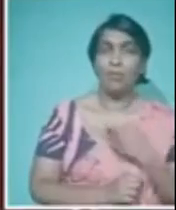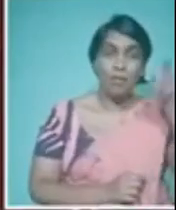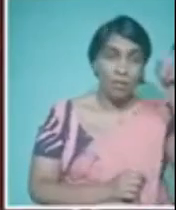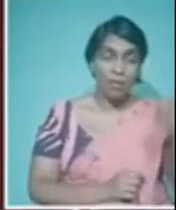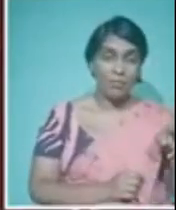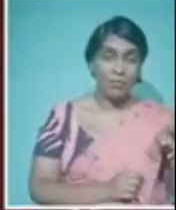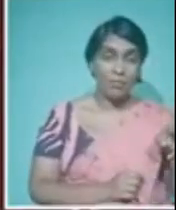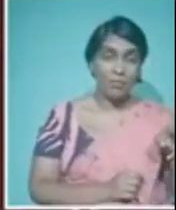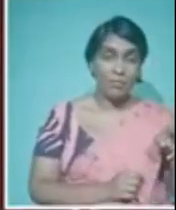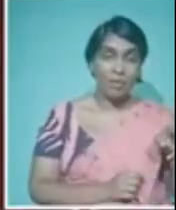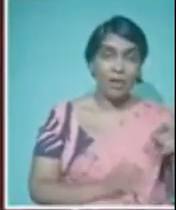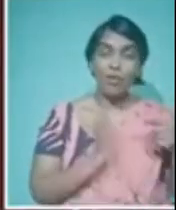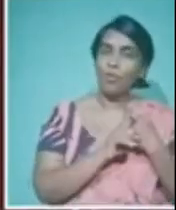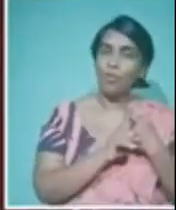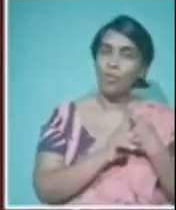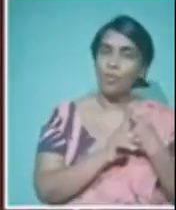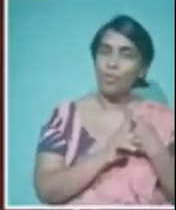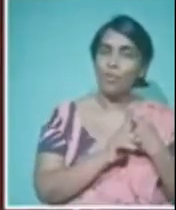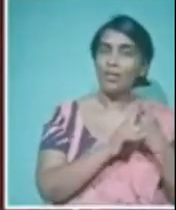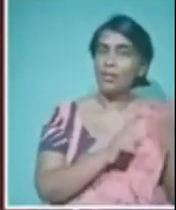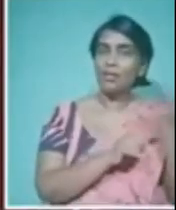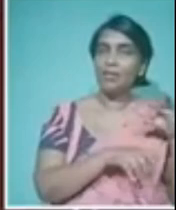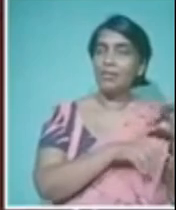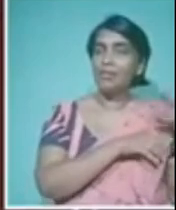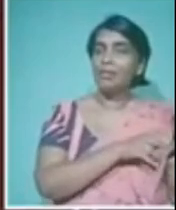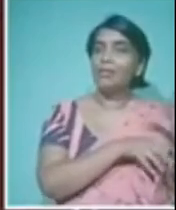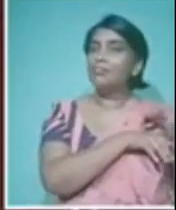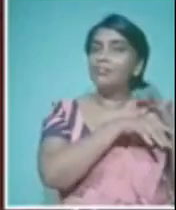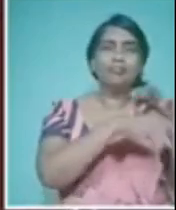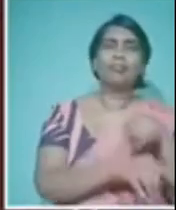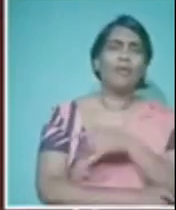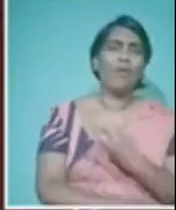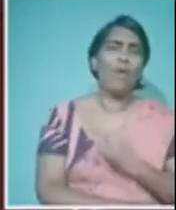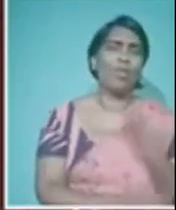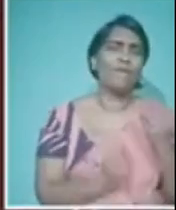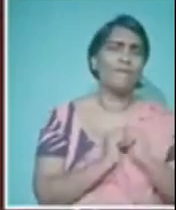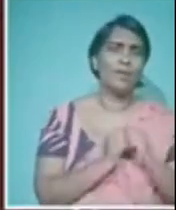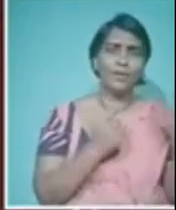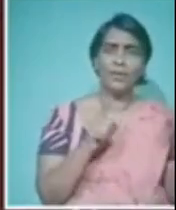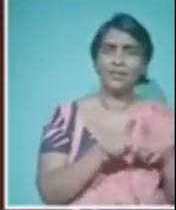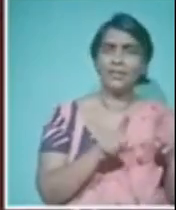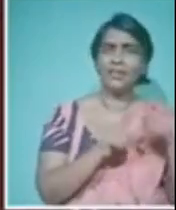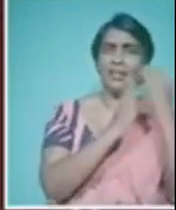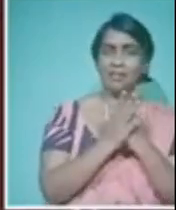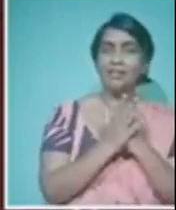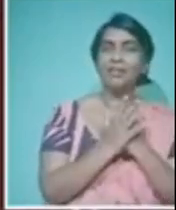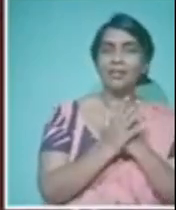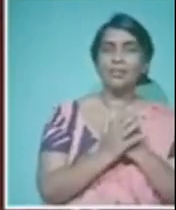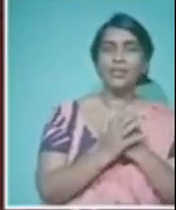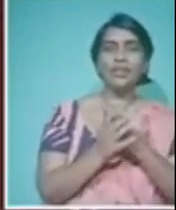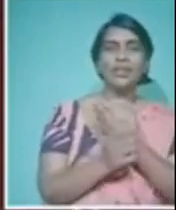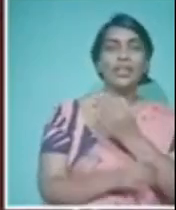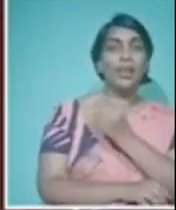සුදුස්සාට කුමාර තිරිමාදුරුවත් සරත් කොතලාවත් එක්කරගෙන යන්න එතුමට කිසිම ඌමනාවක් නැහැ අවශ්‍යතාවයක් නැහැ ඇයි තණ්හාව